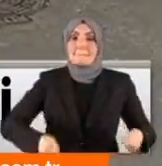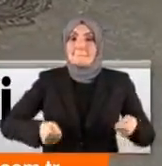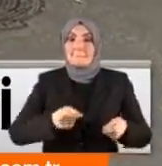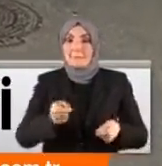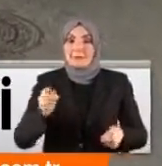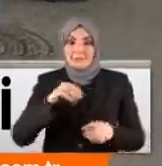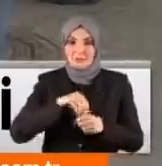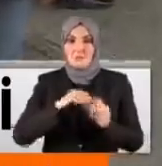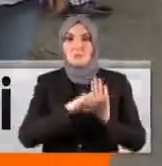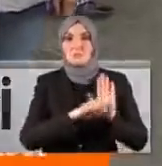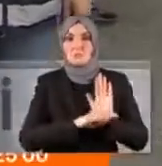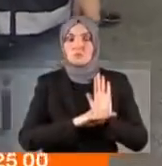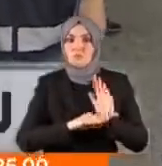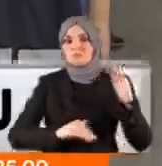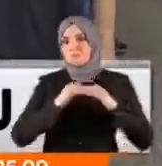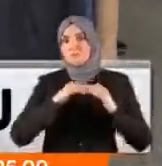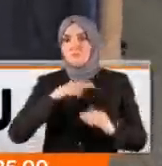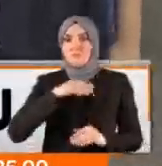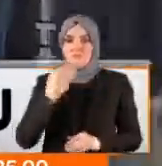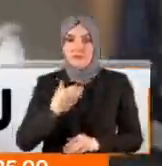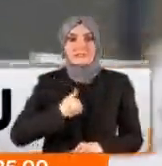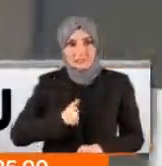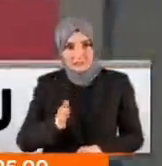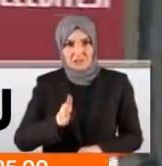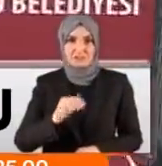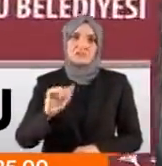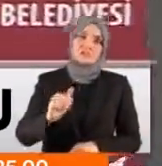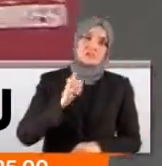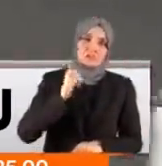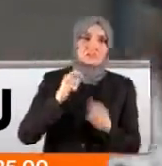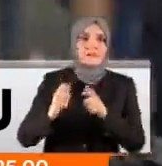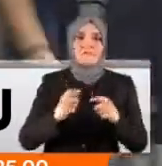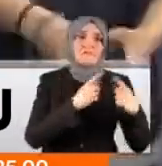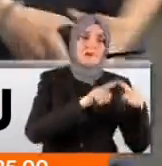girişler ve çıkışlar ayrı yerden yapılıyor sevgi